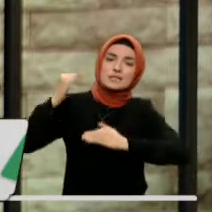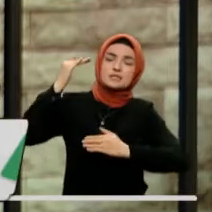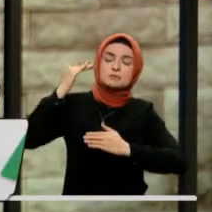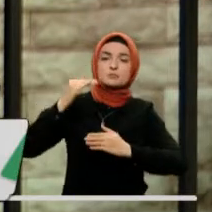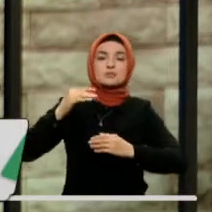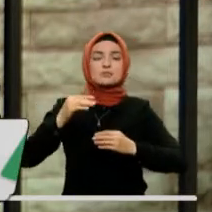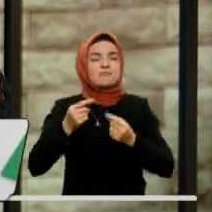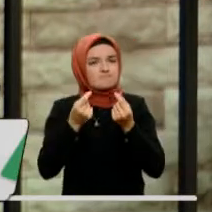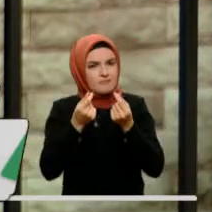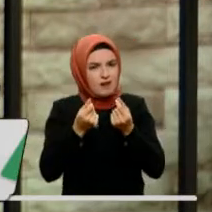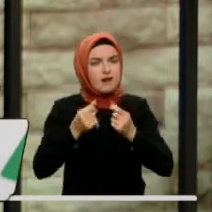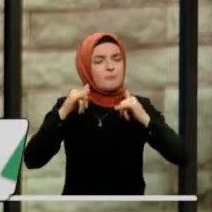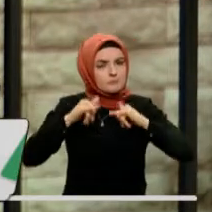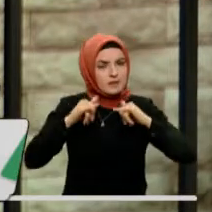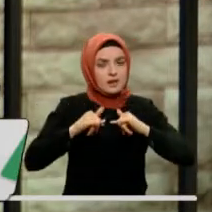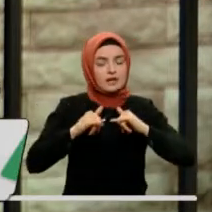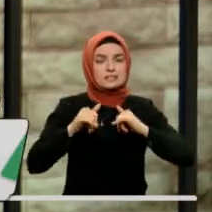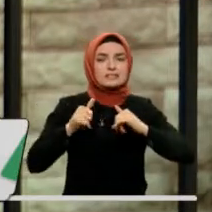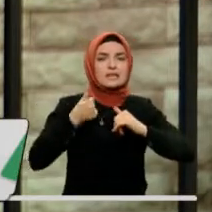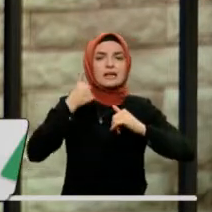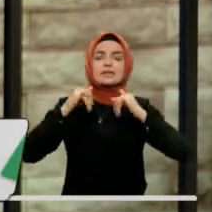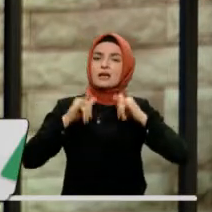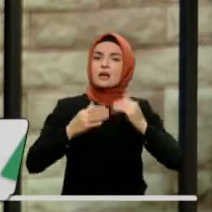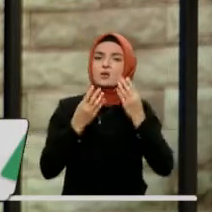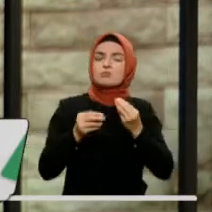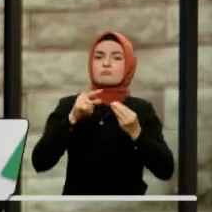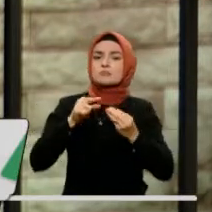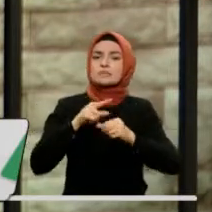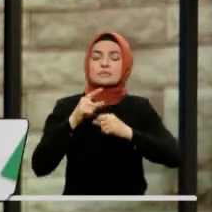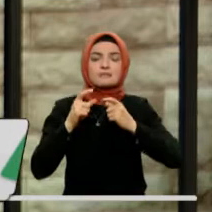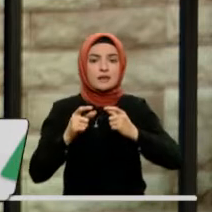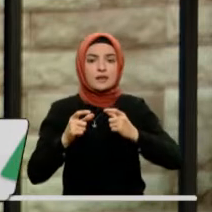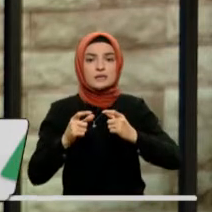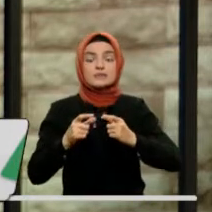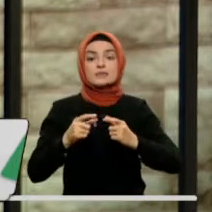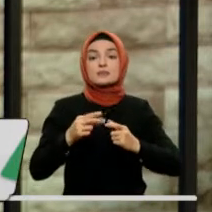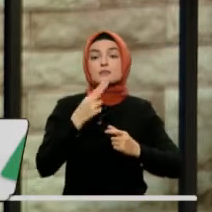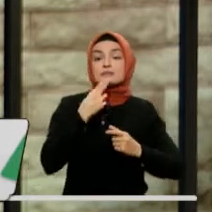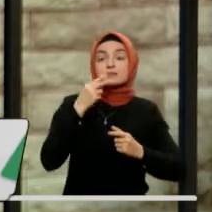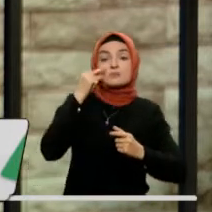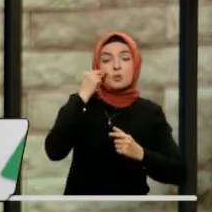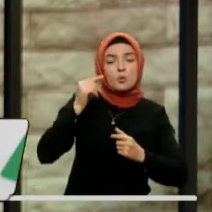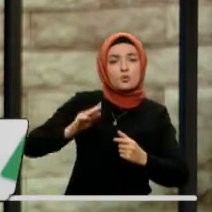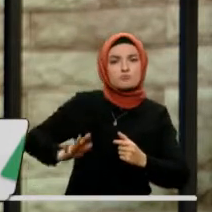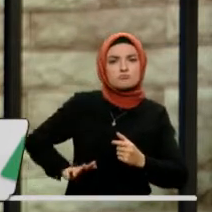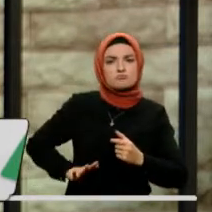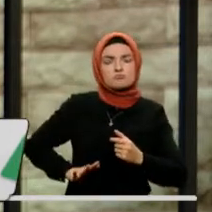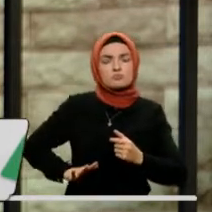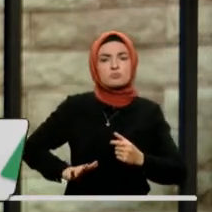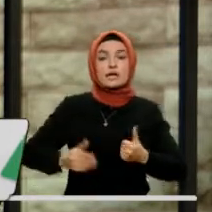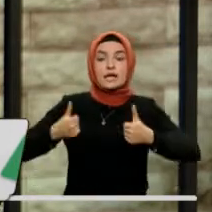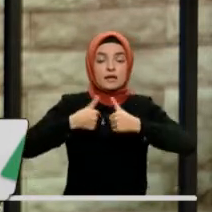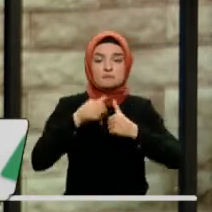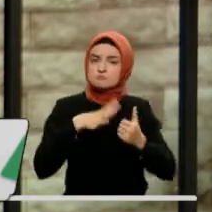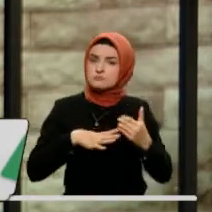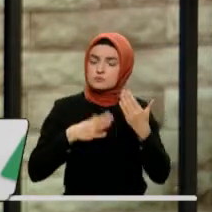aynı, değerler yargısı aynı olan bir yerden kızımı ya da oğlumu evlendirmek istiyor olabilirim o noktada. Ha, bu doğru